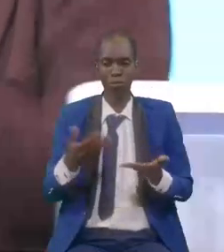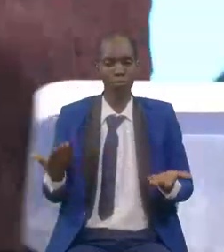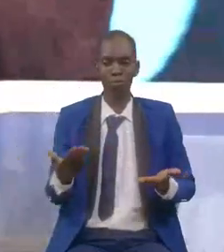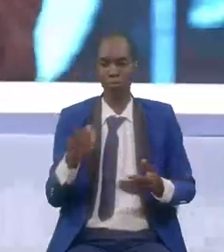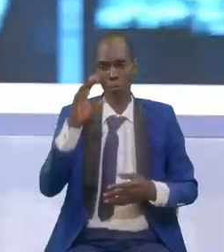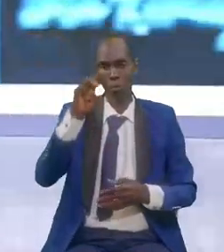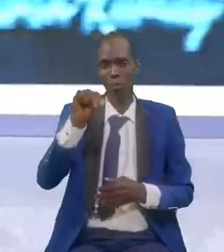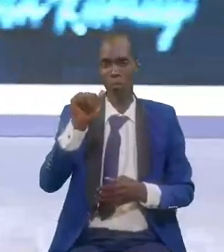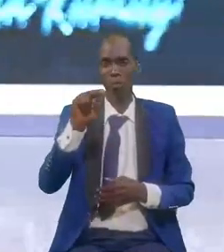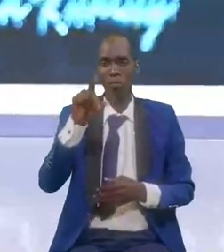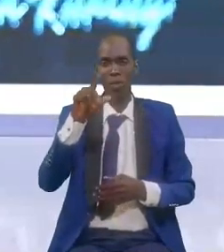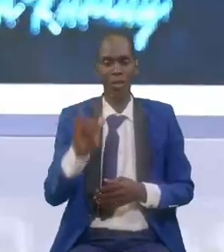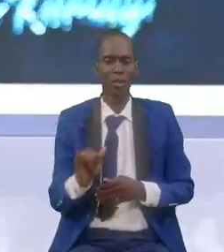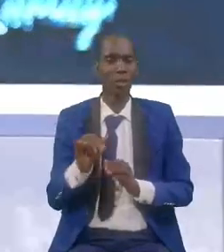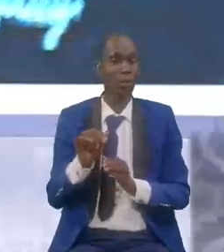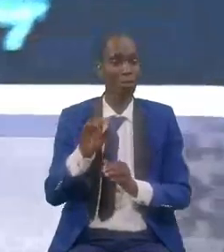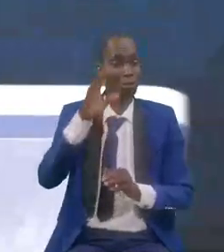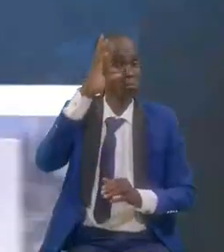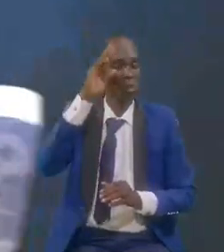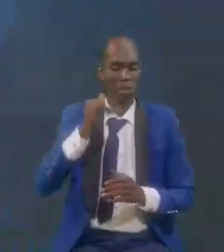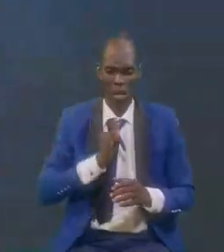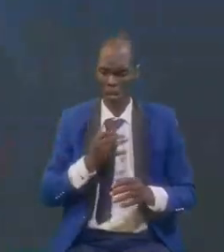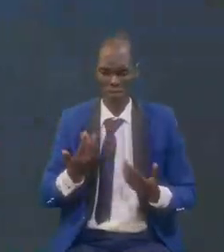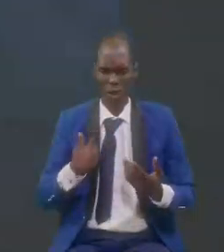malignité. Je vais prendre ça.